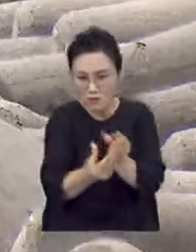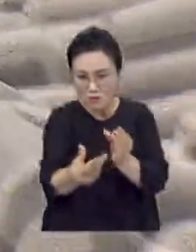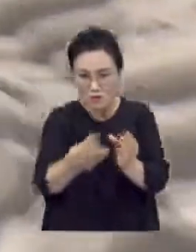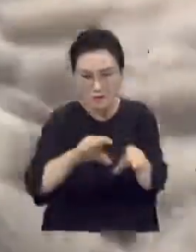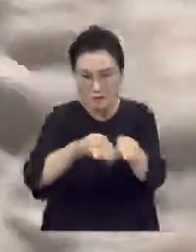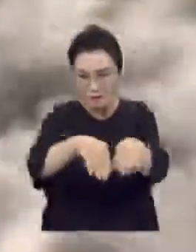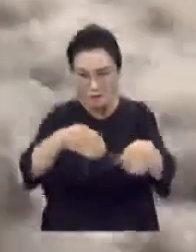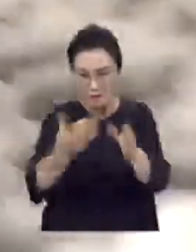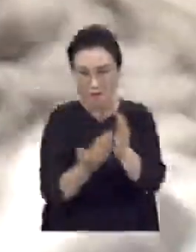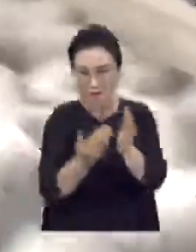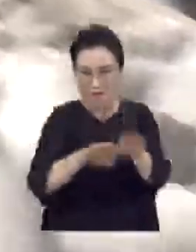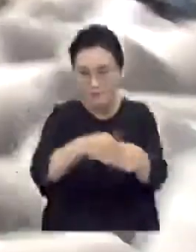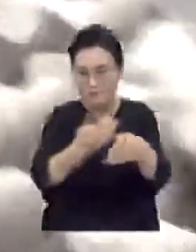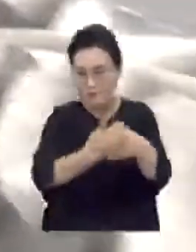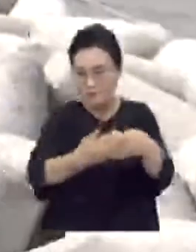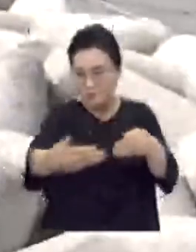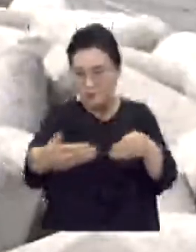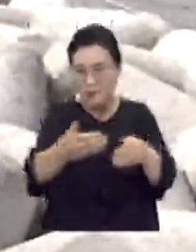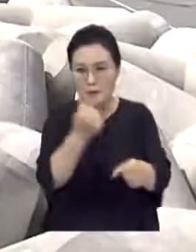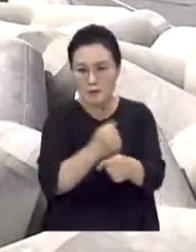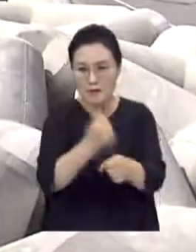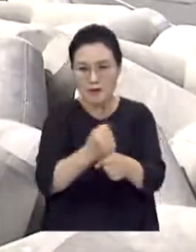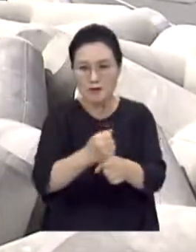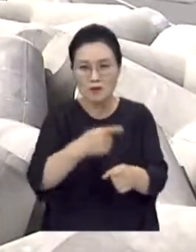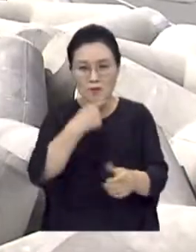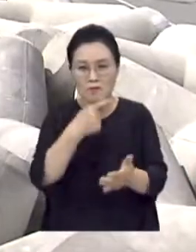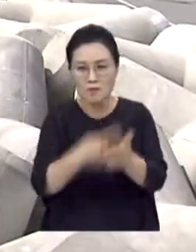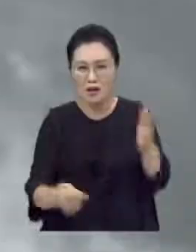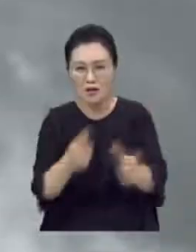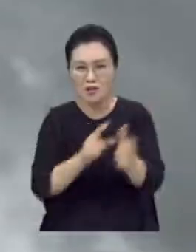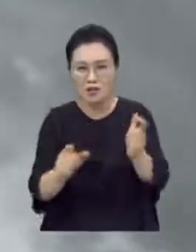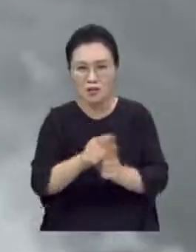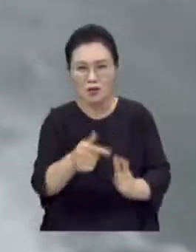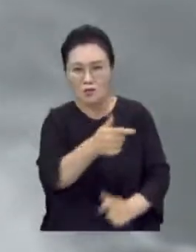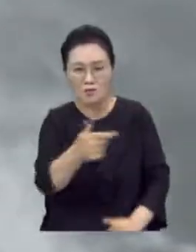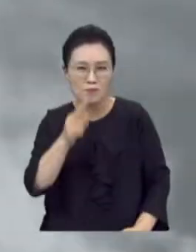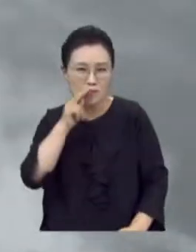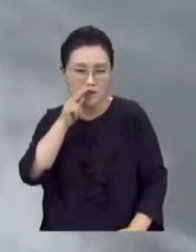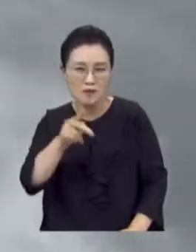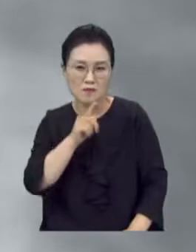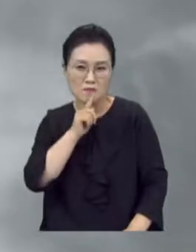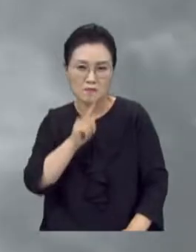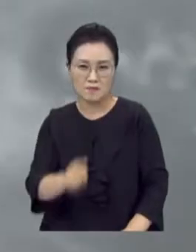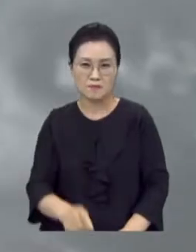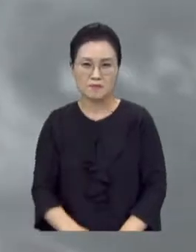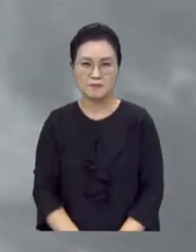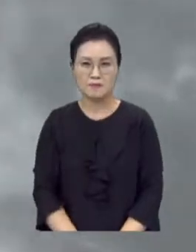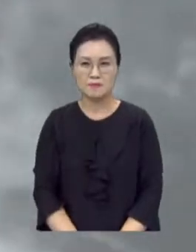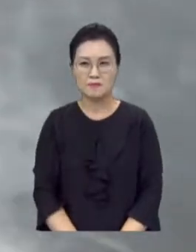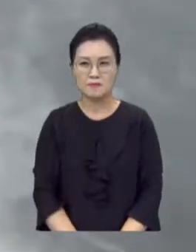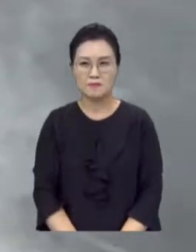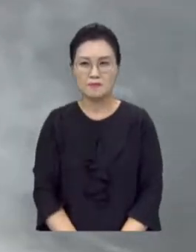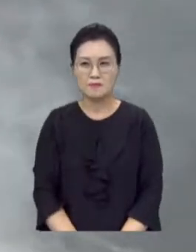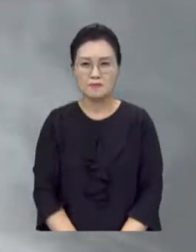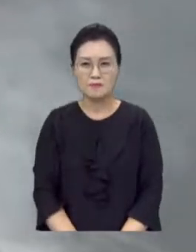입으면서 반쪽짜리 대비가 피해를 더 키웠다는 비판이 나오고 있습니다 knn 이 태운